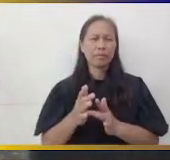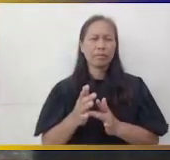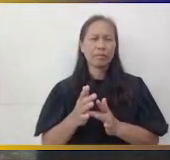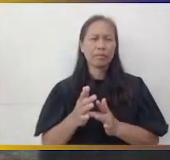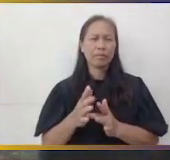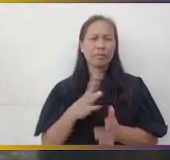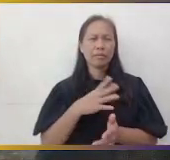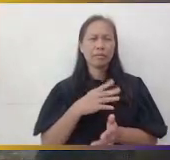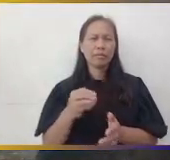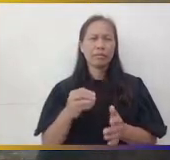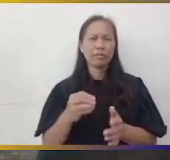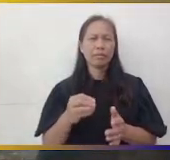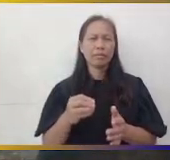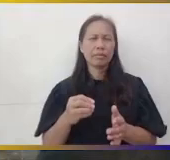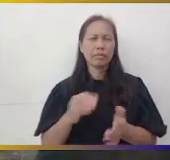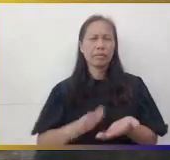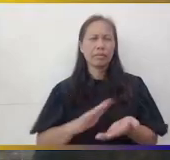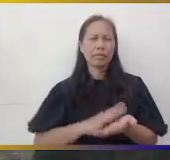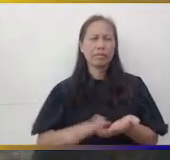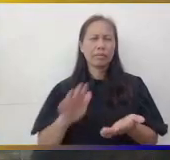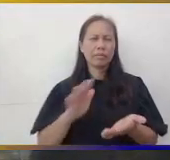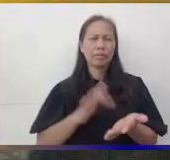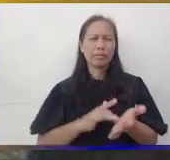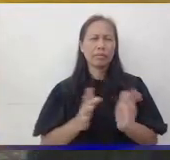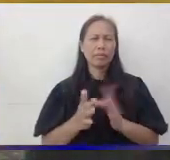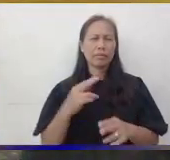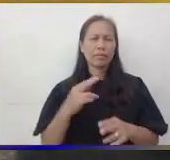remaining of the service Oh God in Jesus name I pray Amen